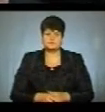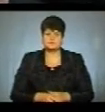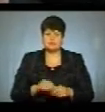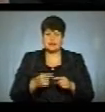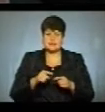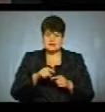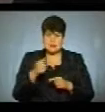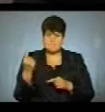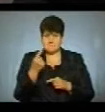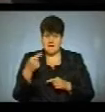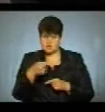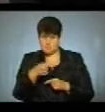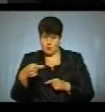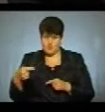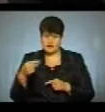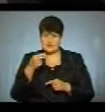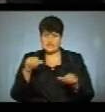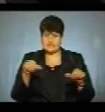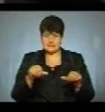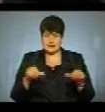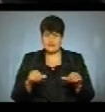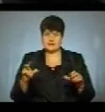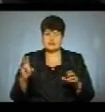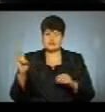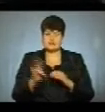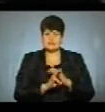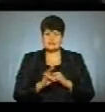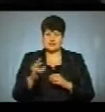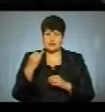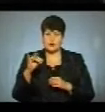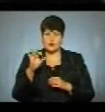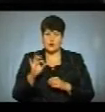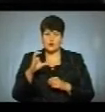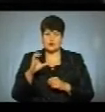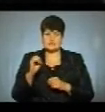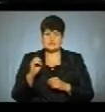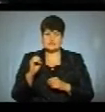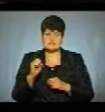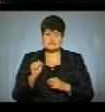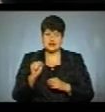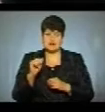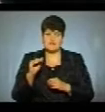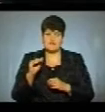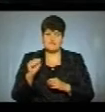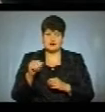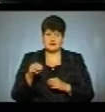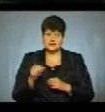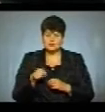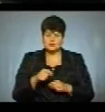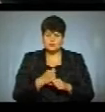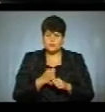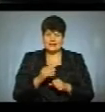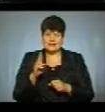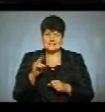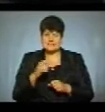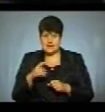Це перший поверх їдальні церкви священномученика Йосафата. Тут жінки облаштували цех по